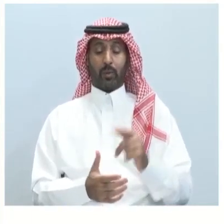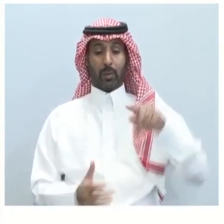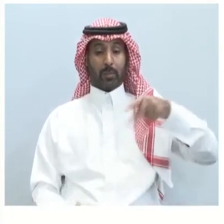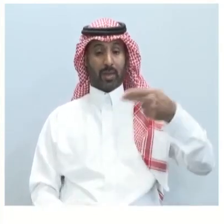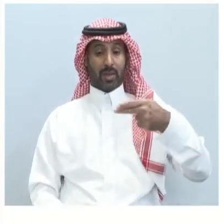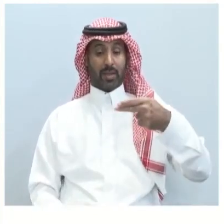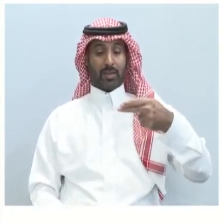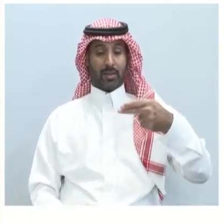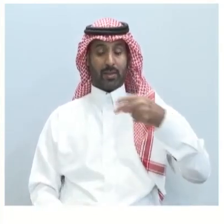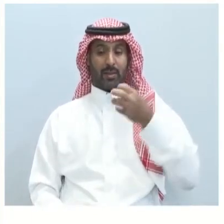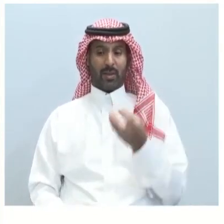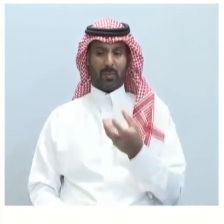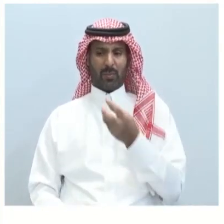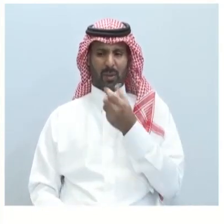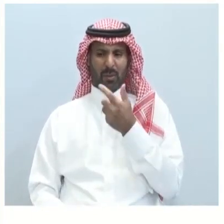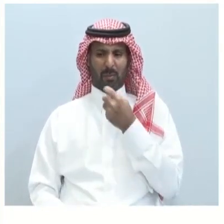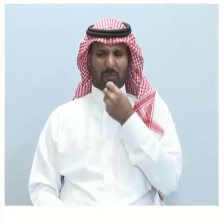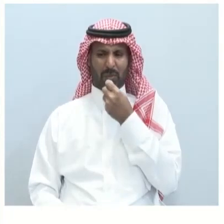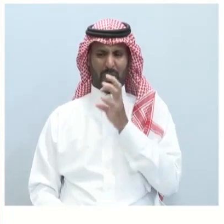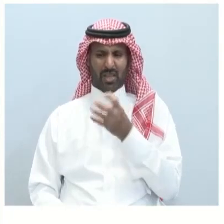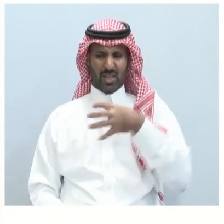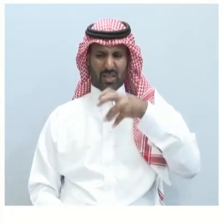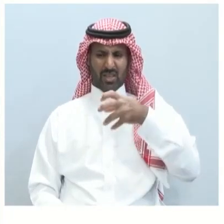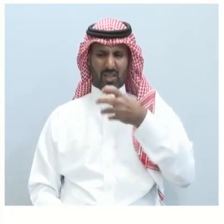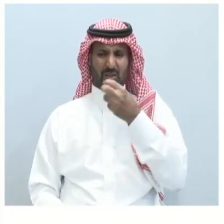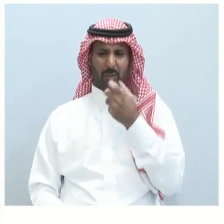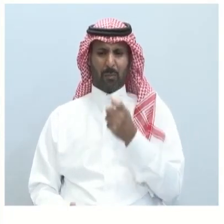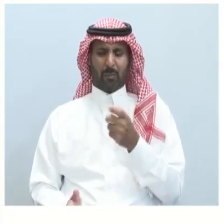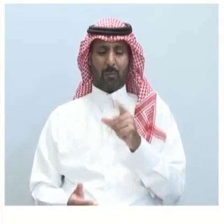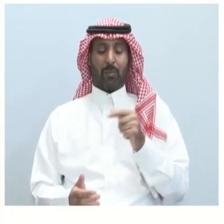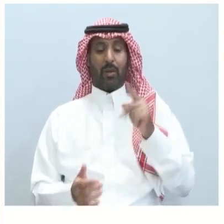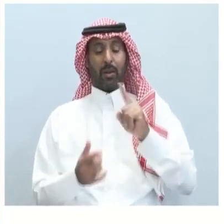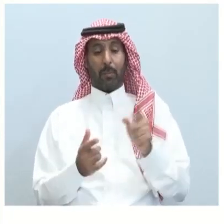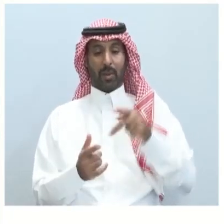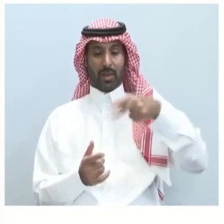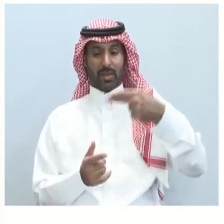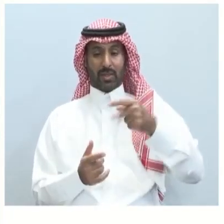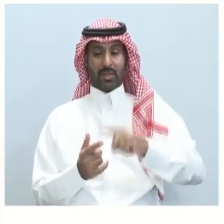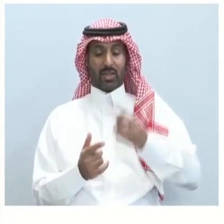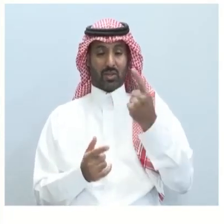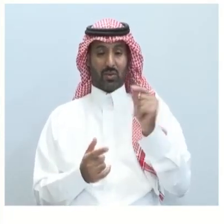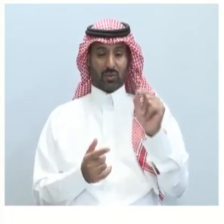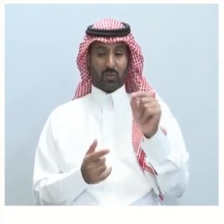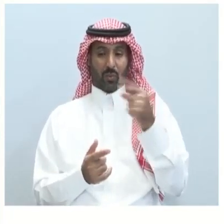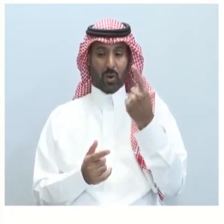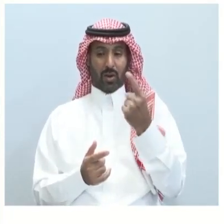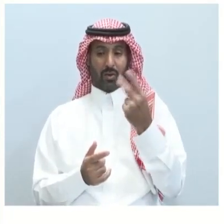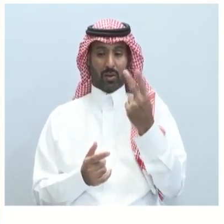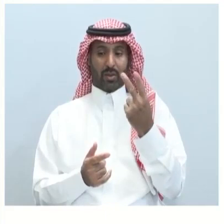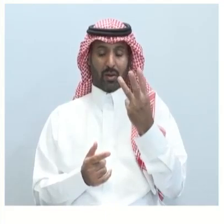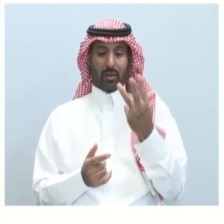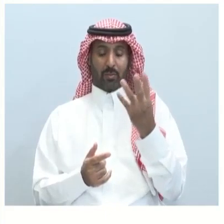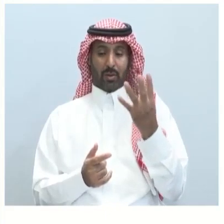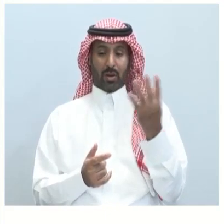اتش والبي او اتش اذا البي اتش لاحظ ان عندي هنا صفر واحد اثنين ثلاثه اربعه